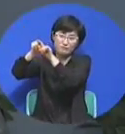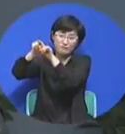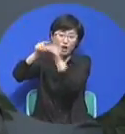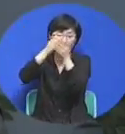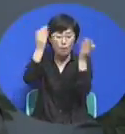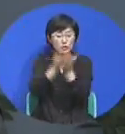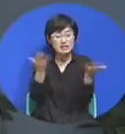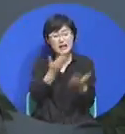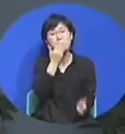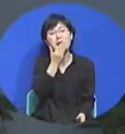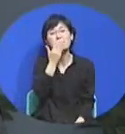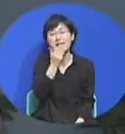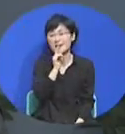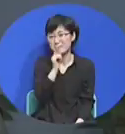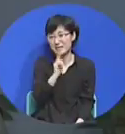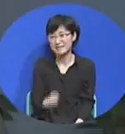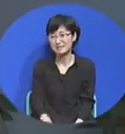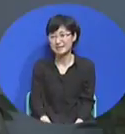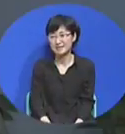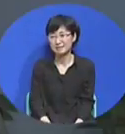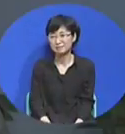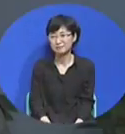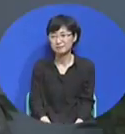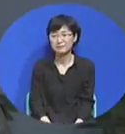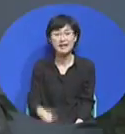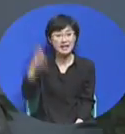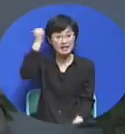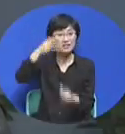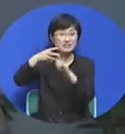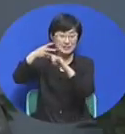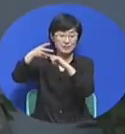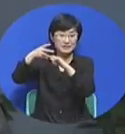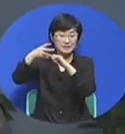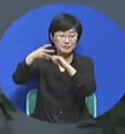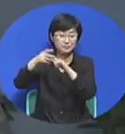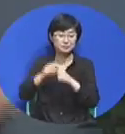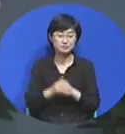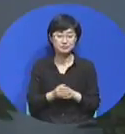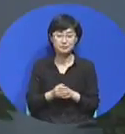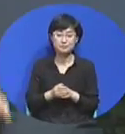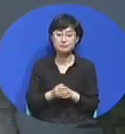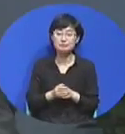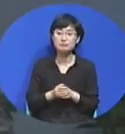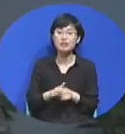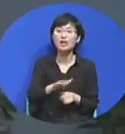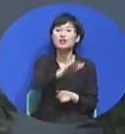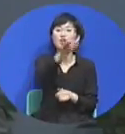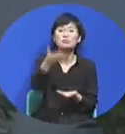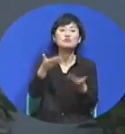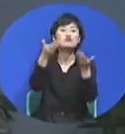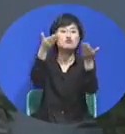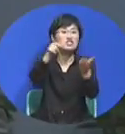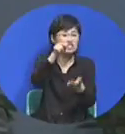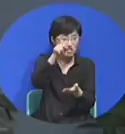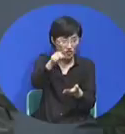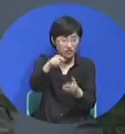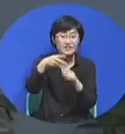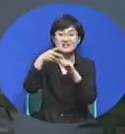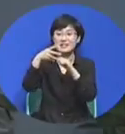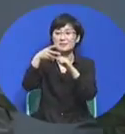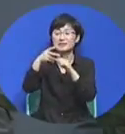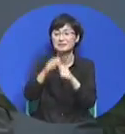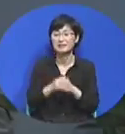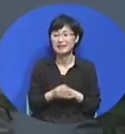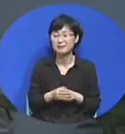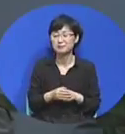strength. 세 번째입니다. Third. 이사야에게 알린 거예요. This is what he reveals to Isaiah. 여러분에게 주시는 거란 말이에요. This is also what he's giving to all of